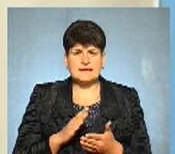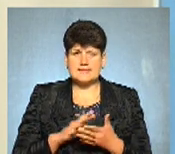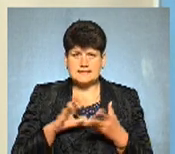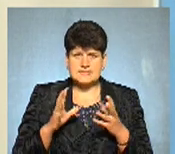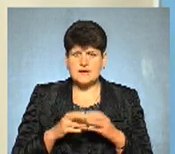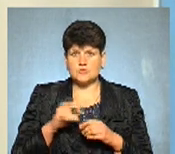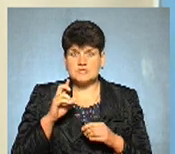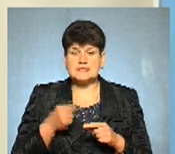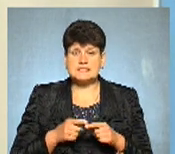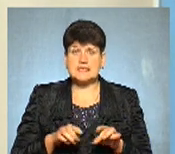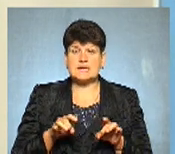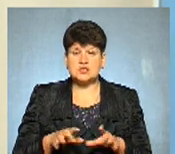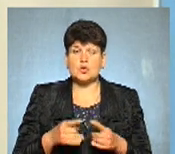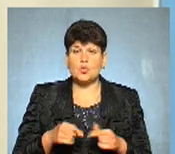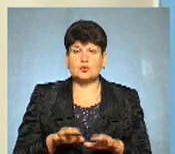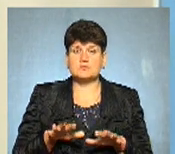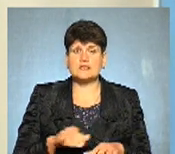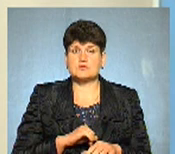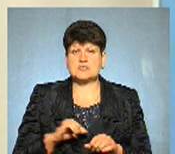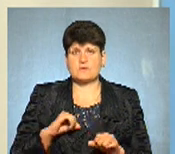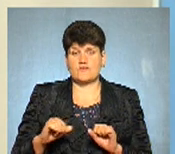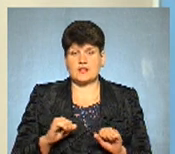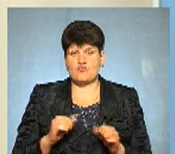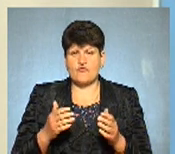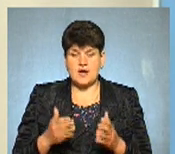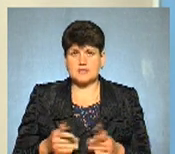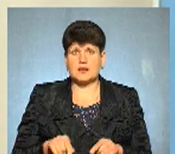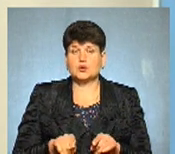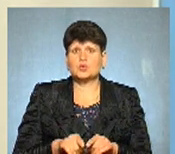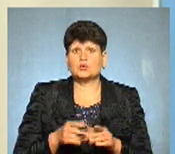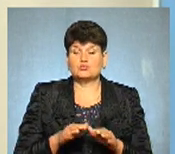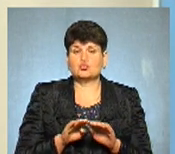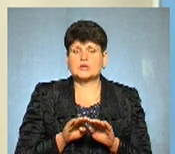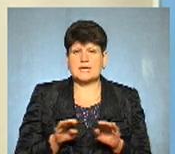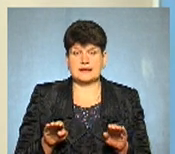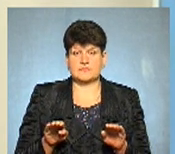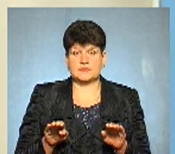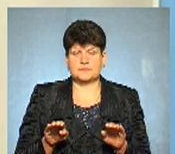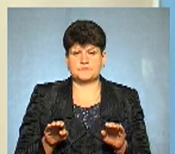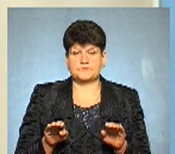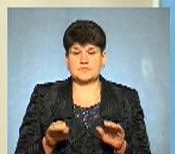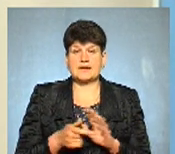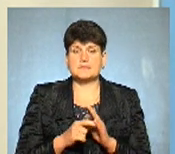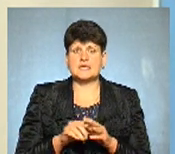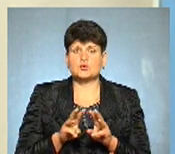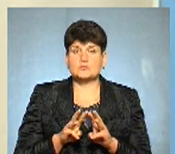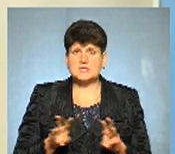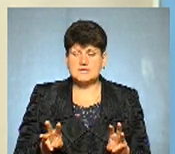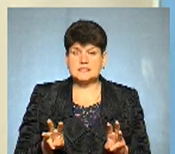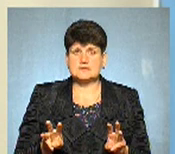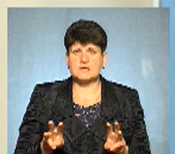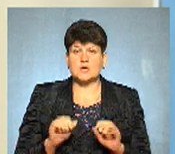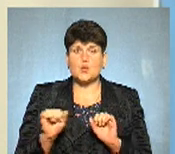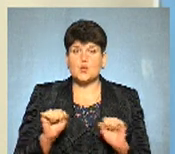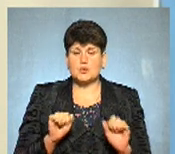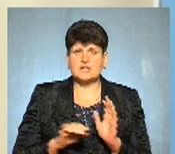є рішення відповідного органу місцевого самоврядування. Тому на рівні Кабінету міністрів, а також на рівні уряду